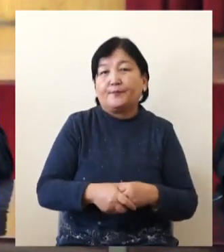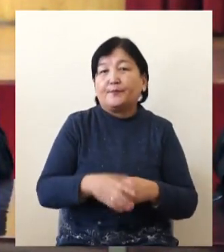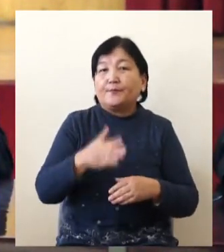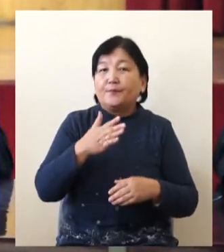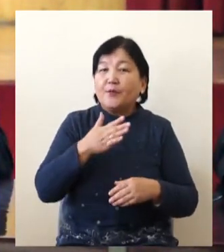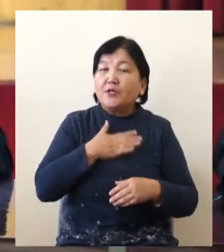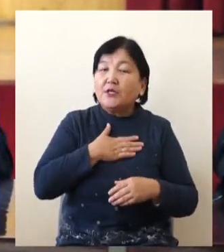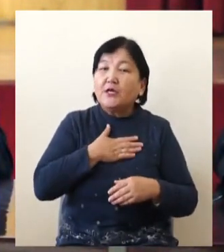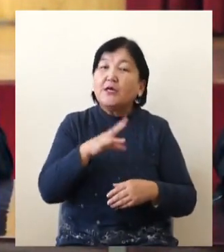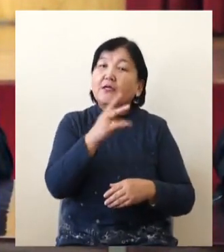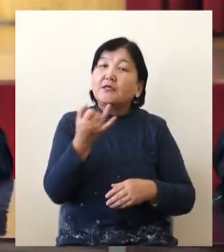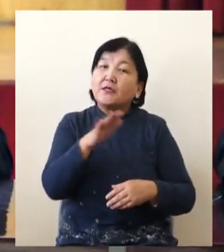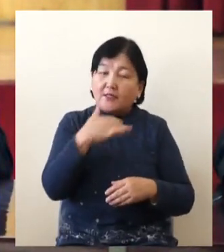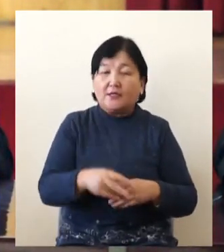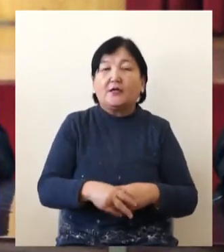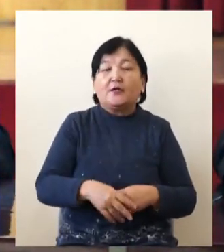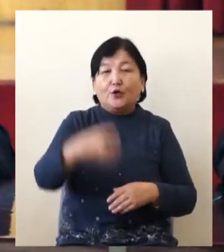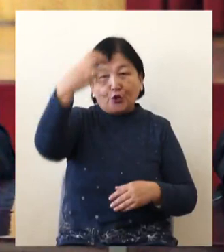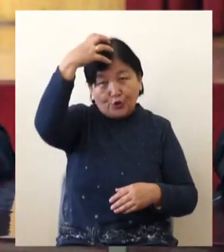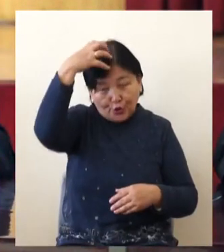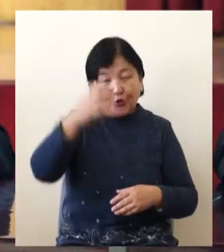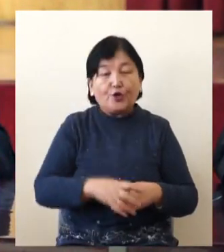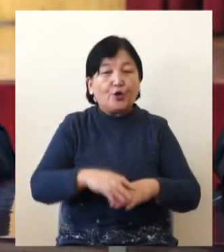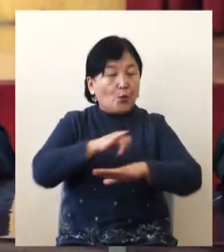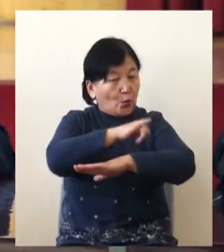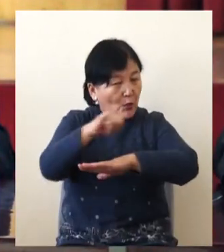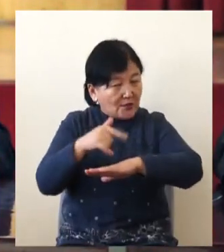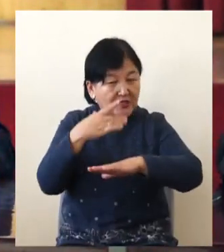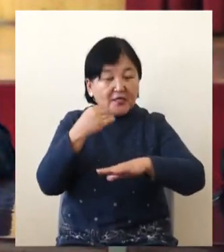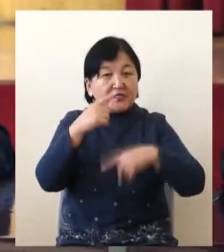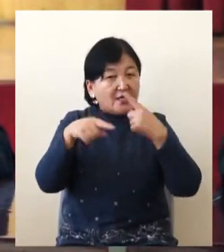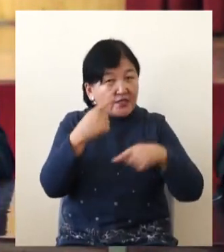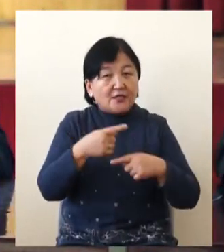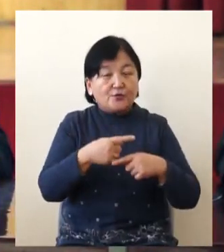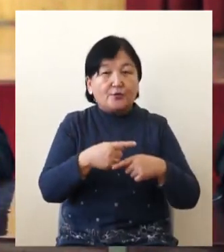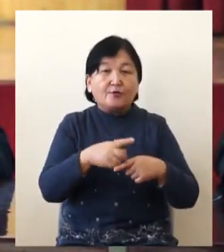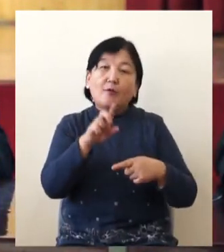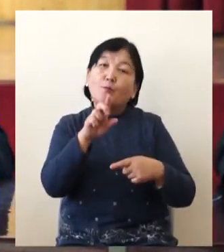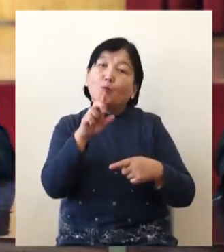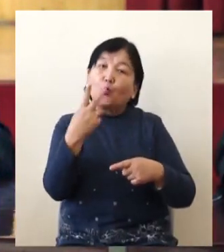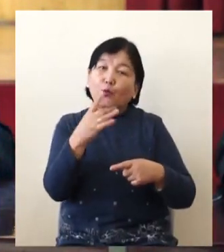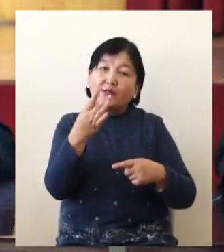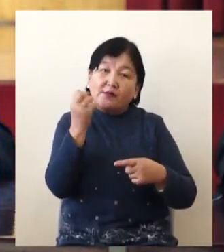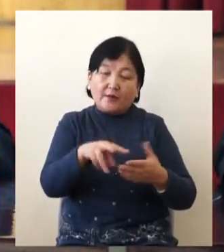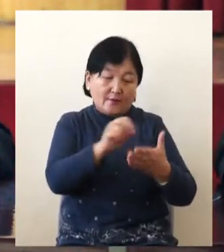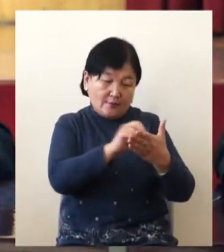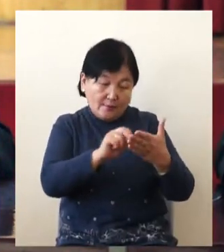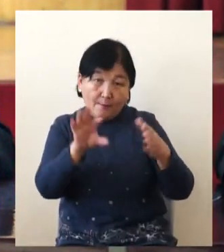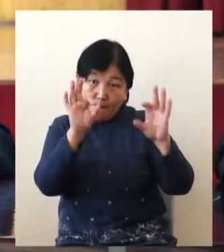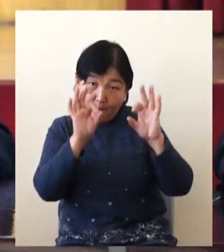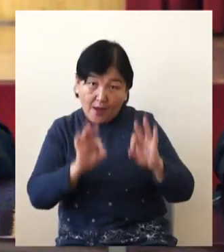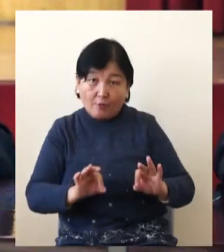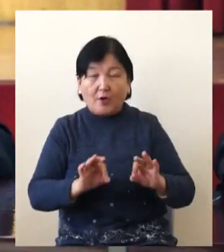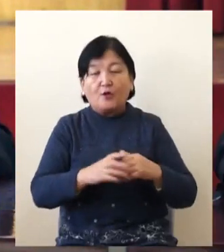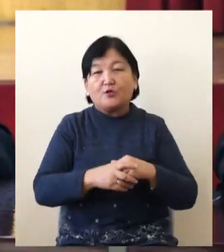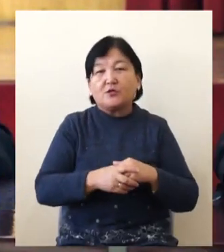Бидрийн нийтийн, улсын, төрийн гэж ярьж байгаа энэ бүх хөрөнгөч нь бүрэн бүртгэлгүй байгаа учраас улс төрийн нэртэй, гишүүн гэсэн